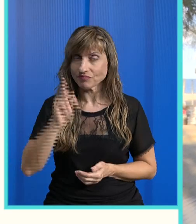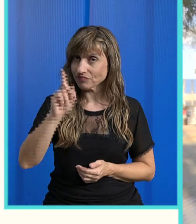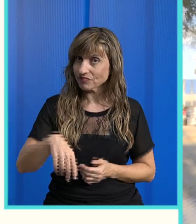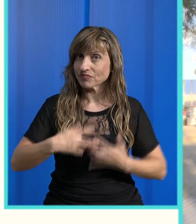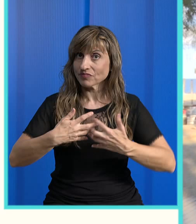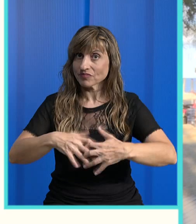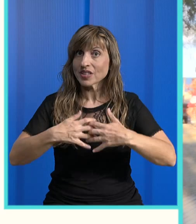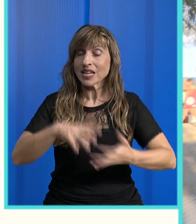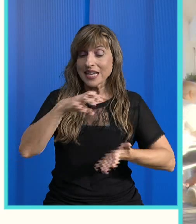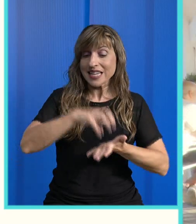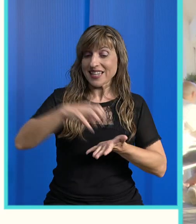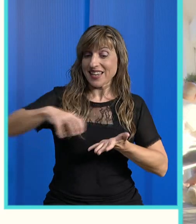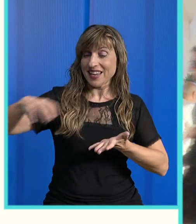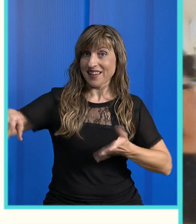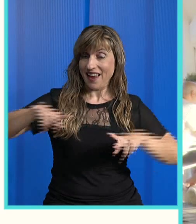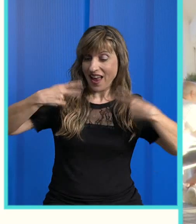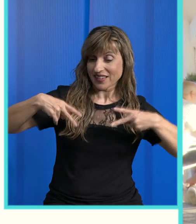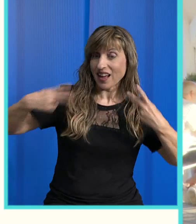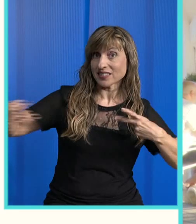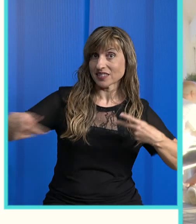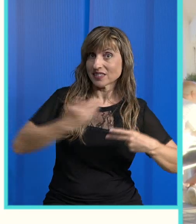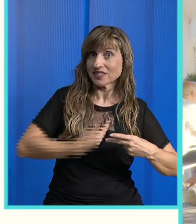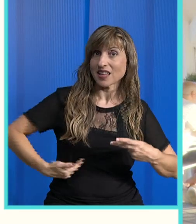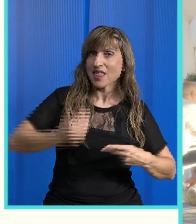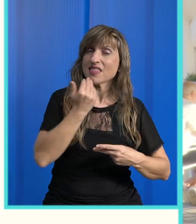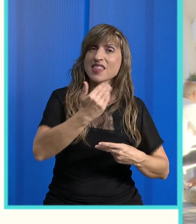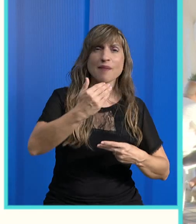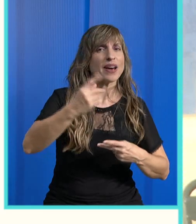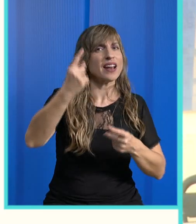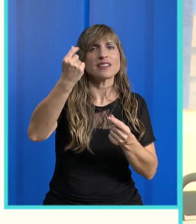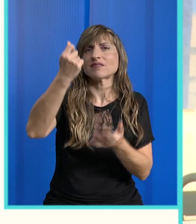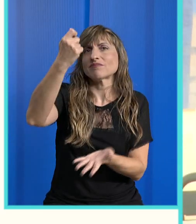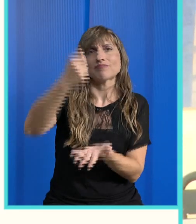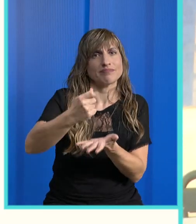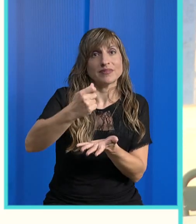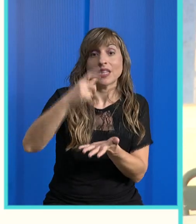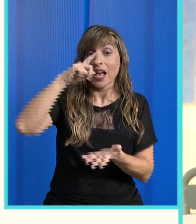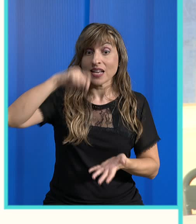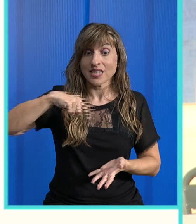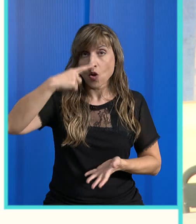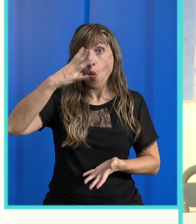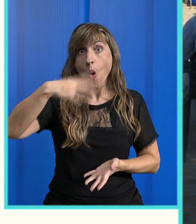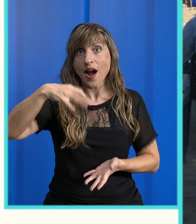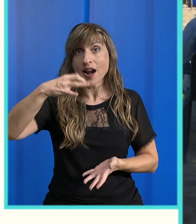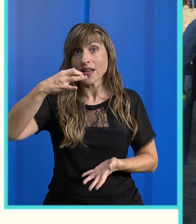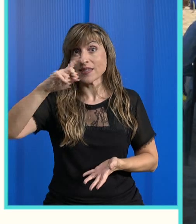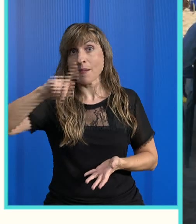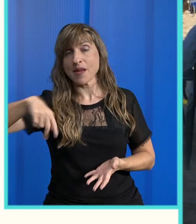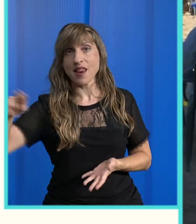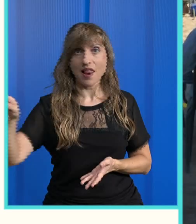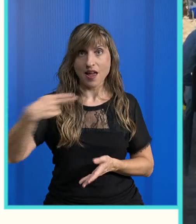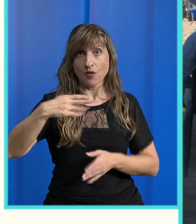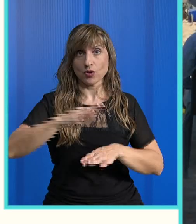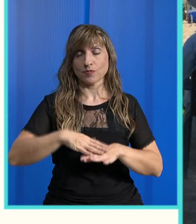funcionament de les guinguetes després que els seus responsables reclamin una baixa del cànon que en guany ha superat els 40.000 euros per optar a la